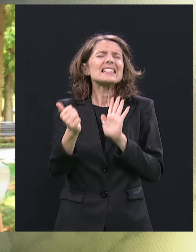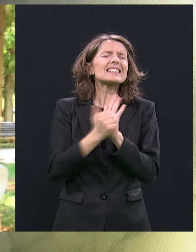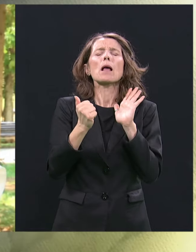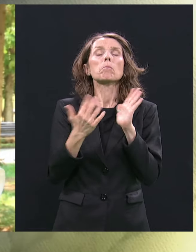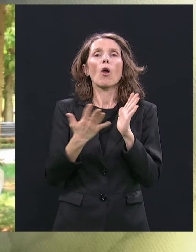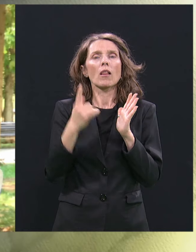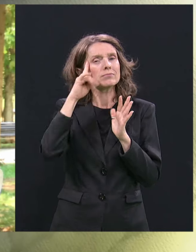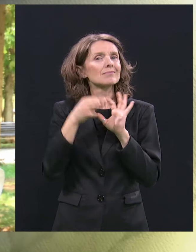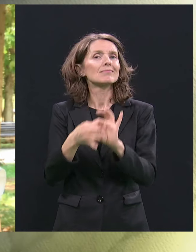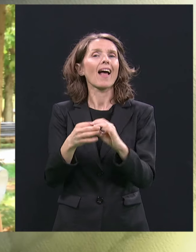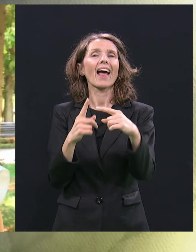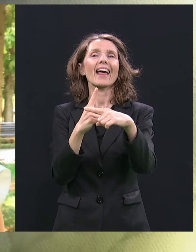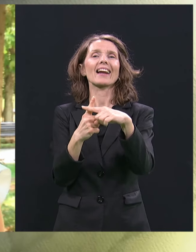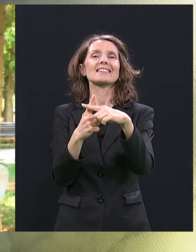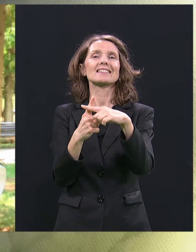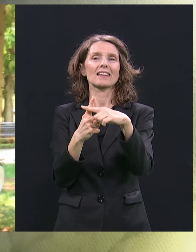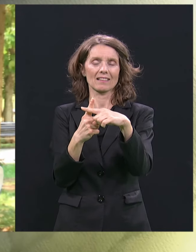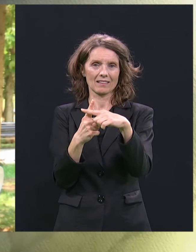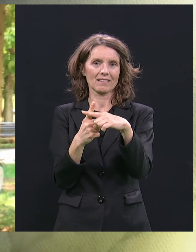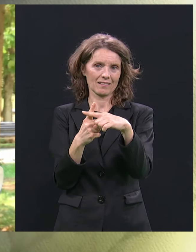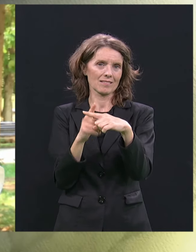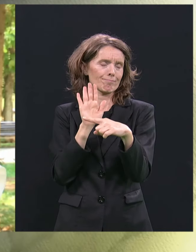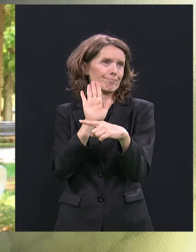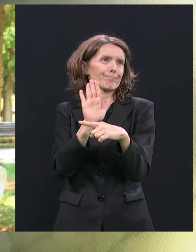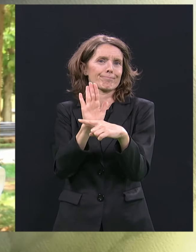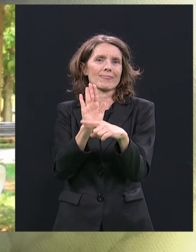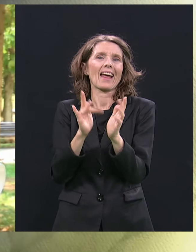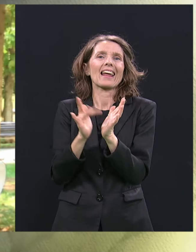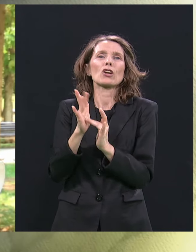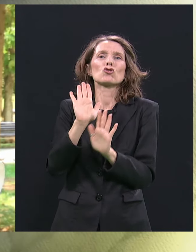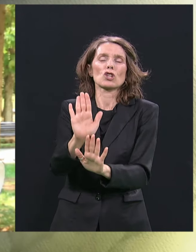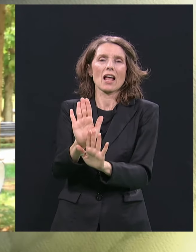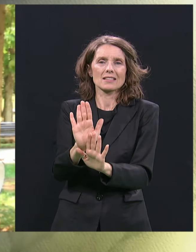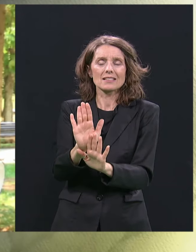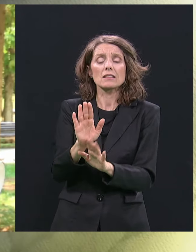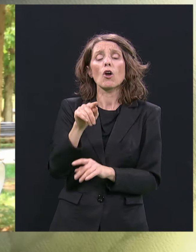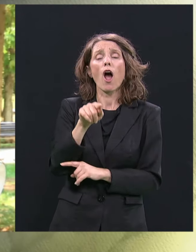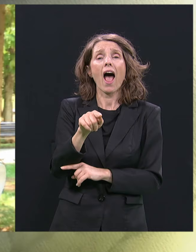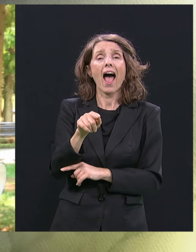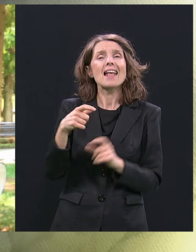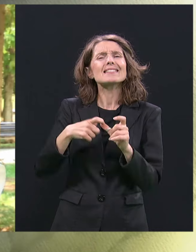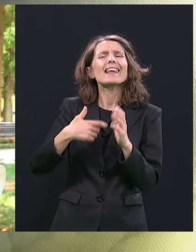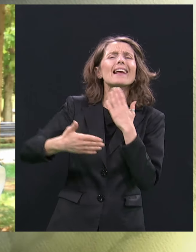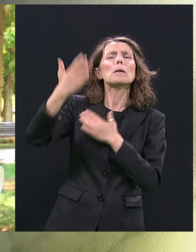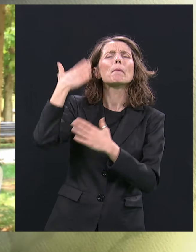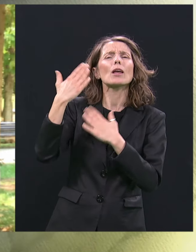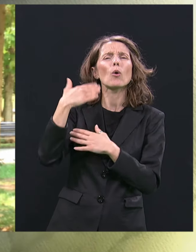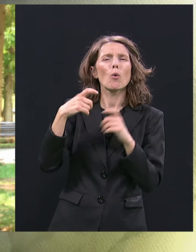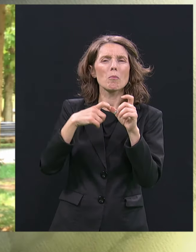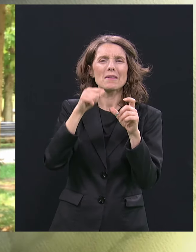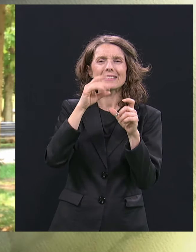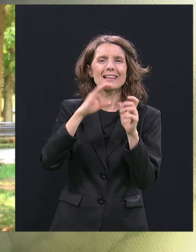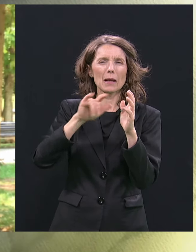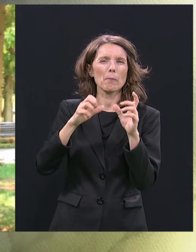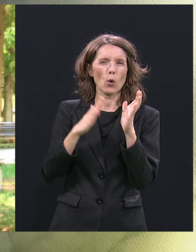Ovde se hrišćanstvo vrlo rano pojavilo, mislim na prostor Sirmijuma. I ono što je